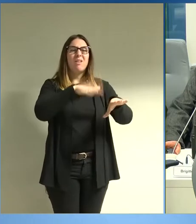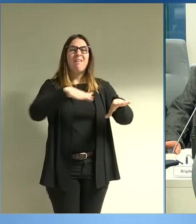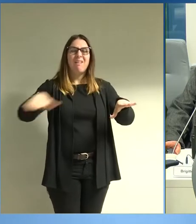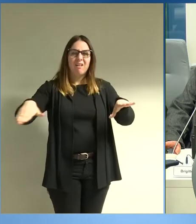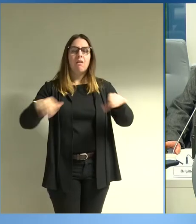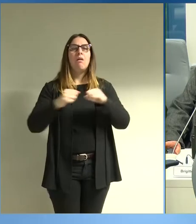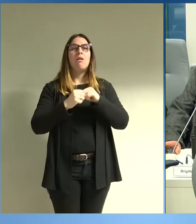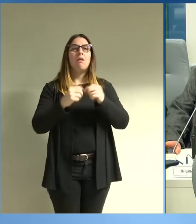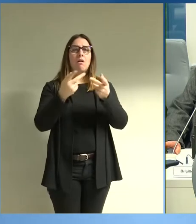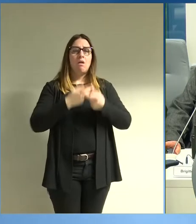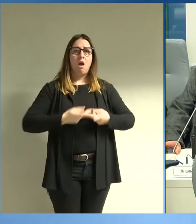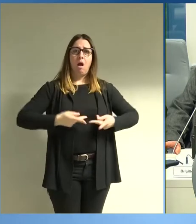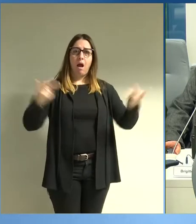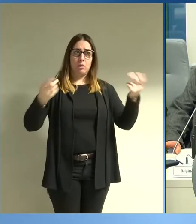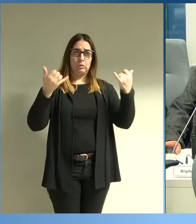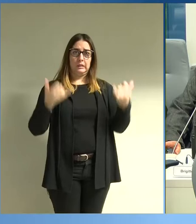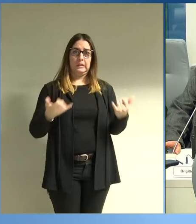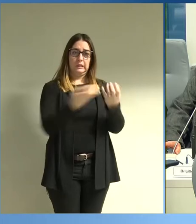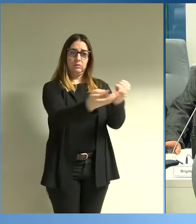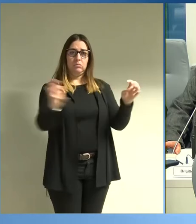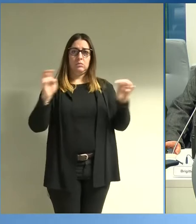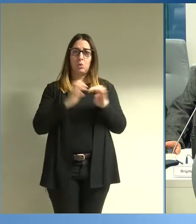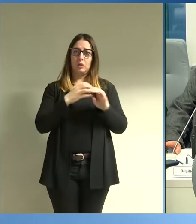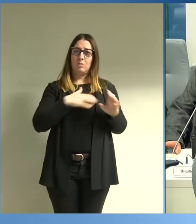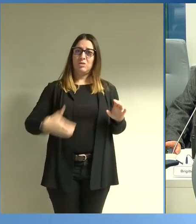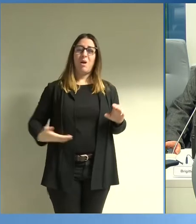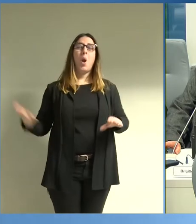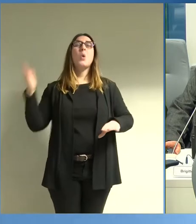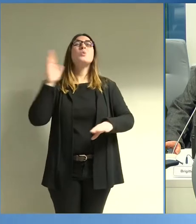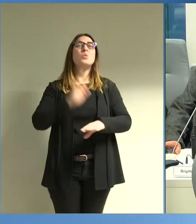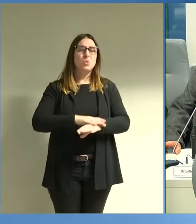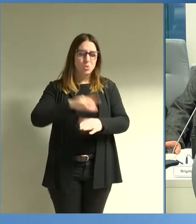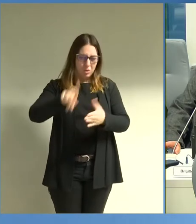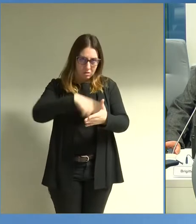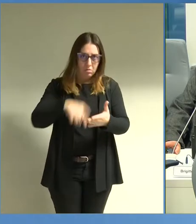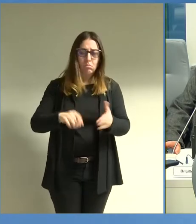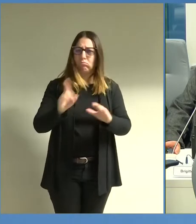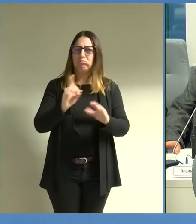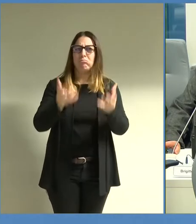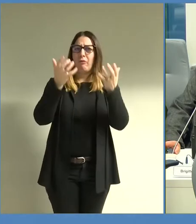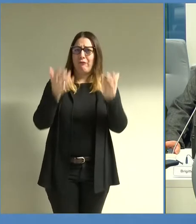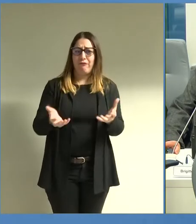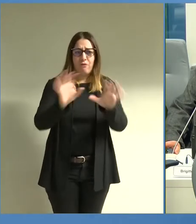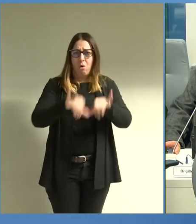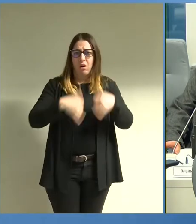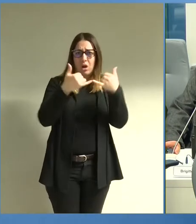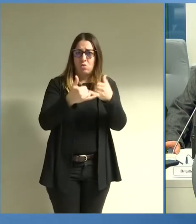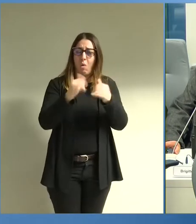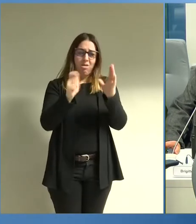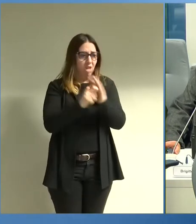annoncé ici devant le conseil municipal et qui n'a pas été tenue nous demandons simplement que cette réunion soit